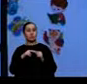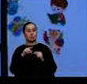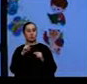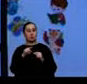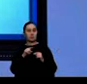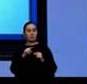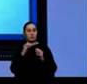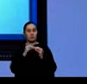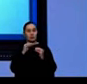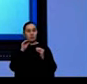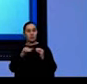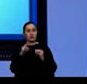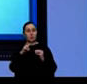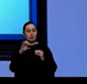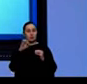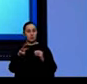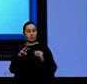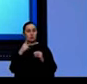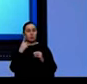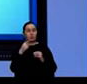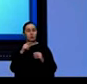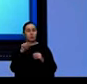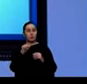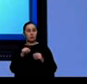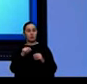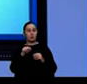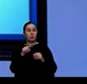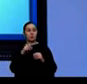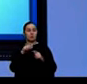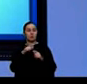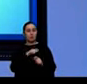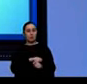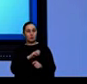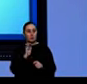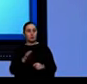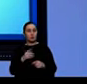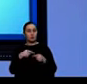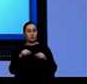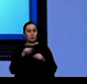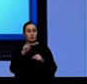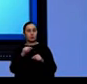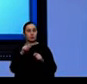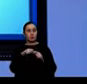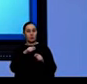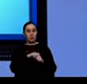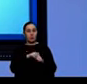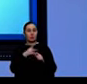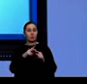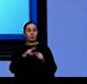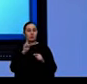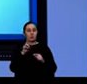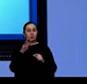Demak, 10000 desimetr 1000 metr. Ana endi metrni